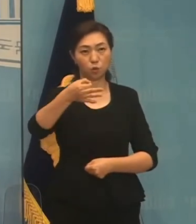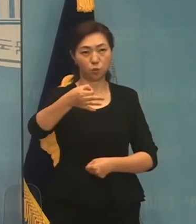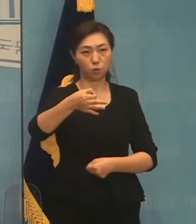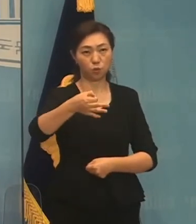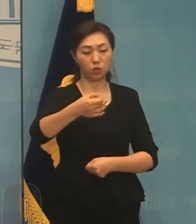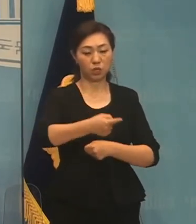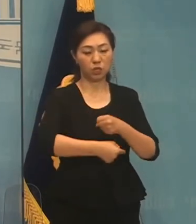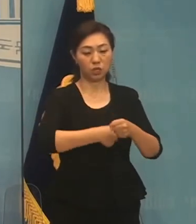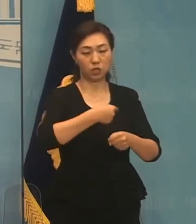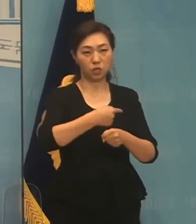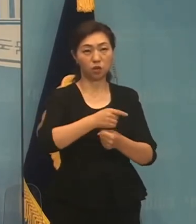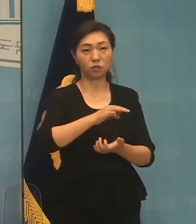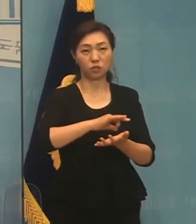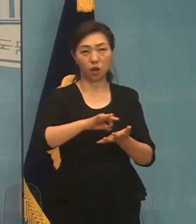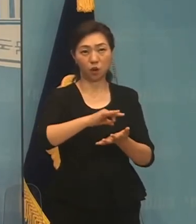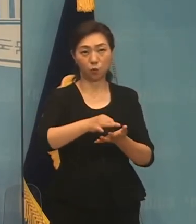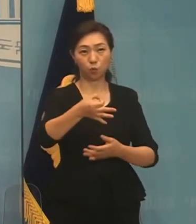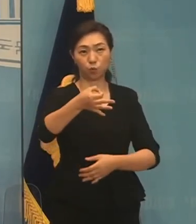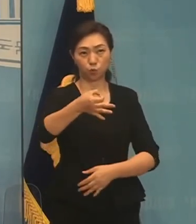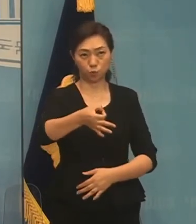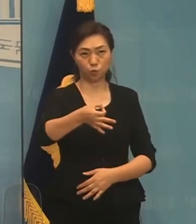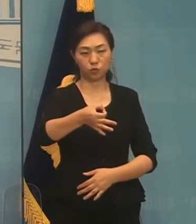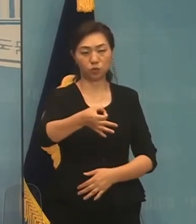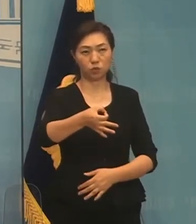사용료를 앞으로